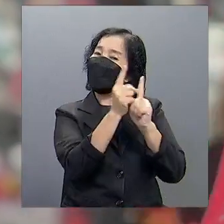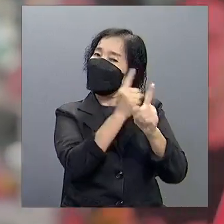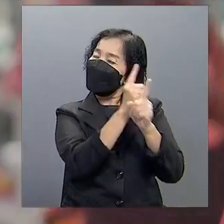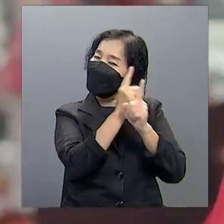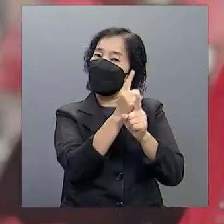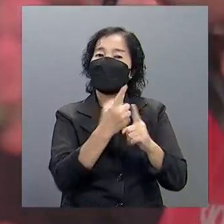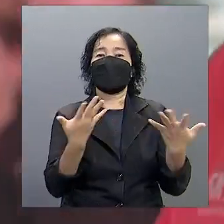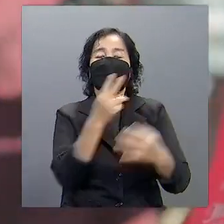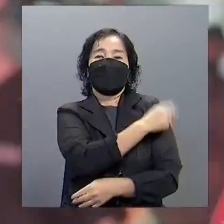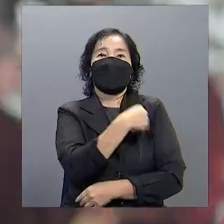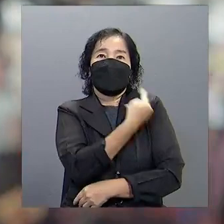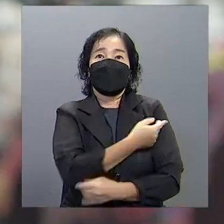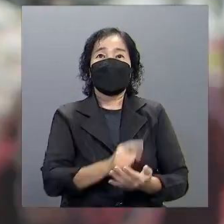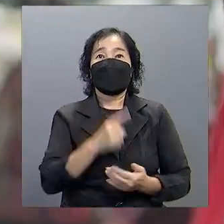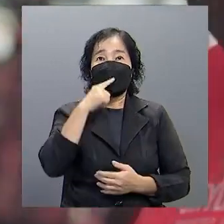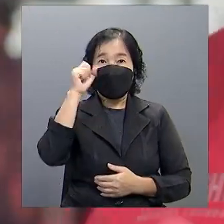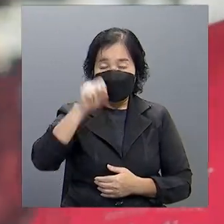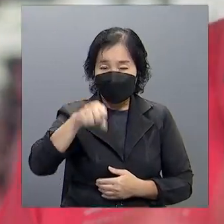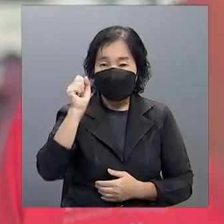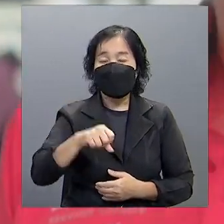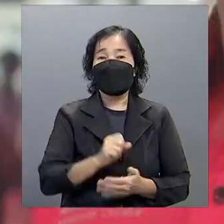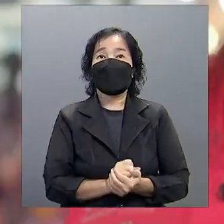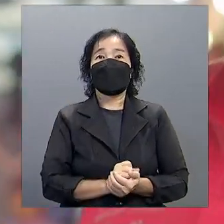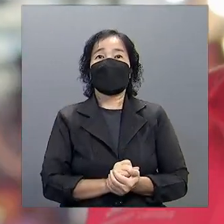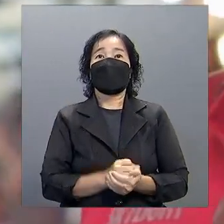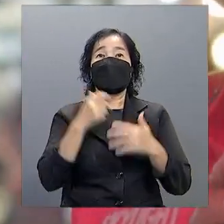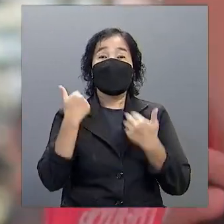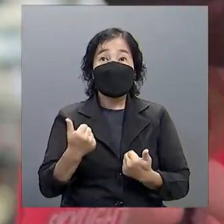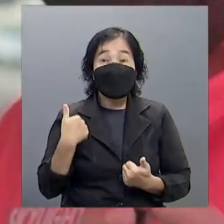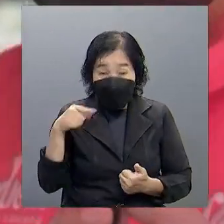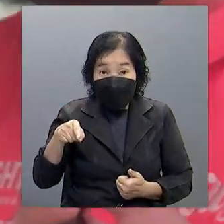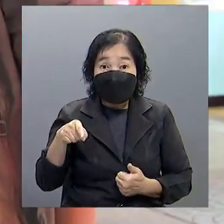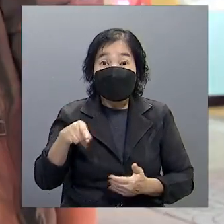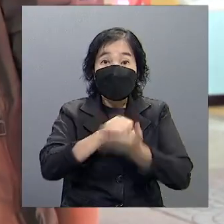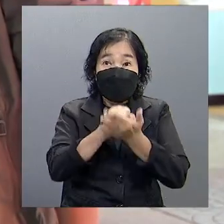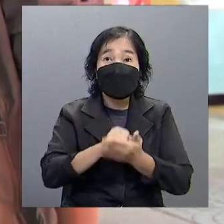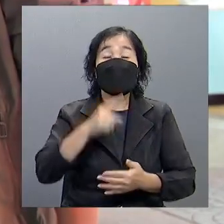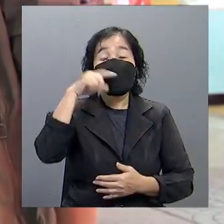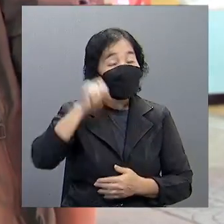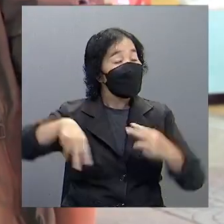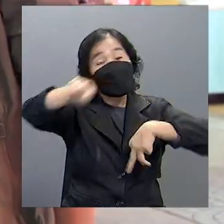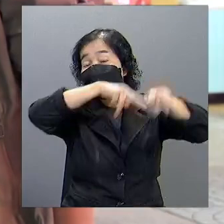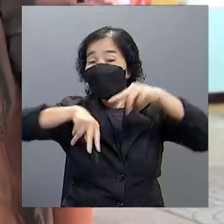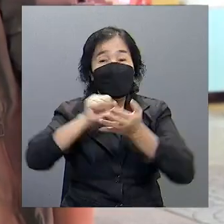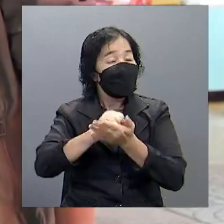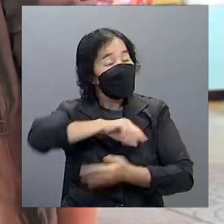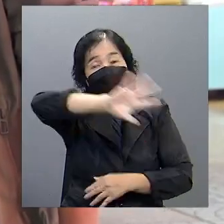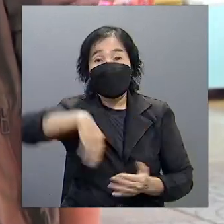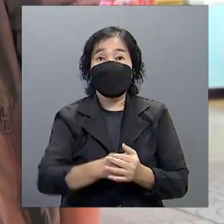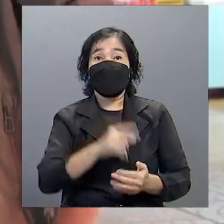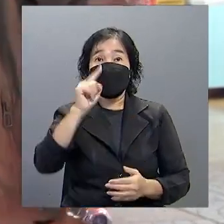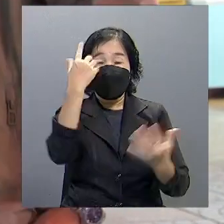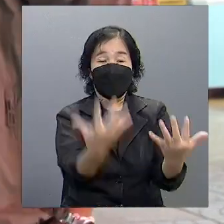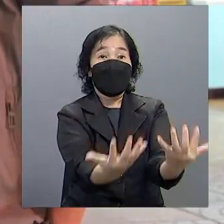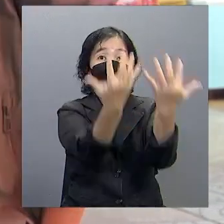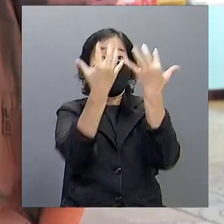ามีการพิกคินนิ่งด้วยเนาะใช่ครับ อ๋อนี่คือพนักงานพี่คือโดนตรวจทุกคนเลยเหรอ ครับคือวันแรกมาแบบว่าจะทำการประเมินมา